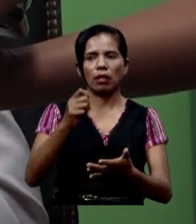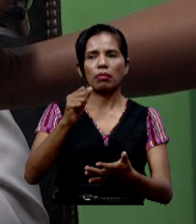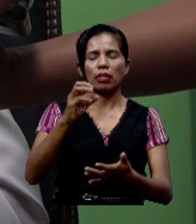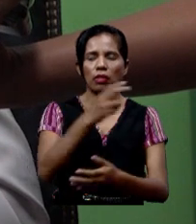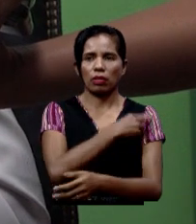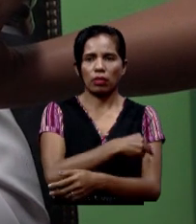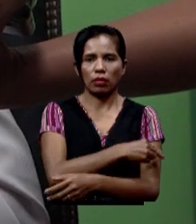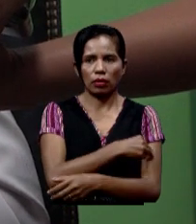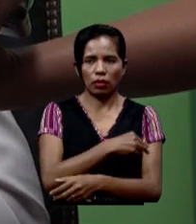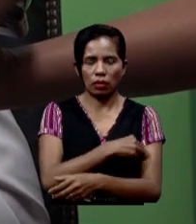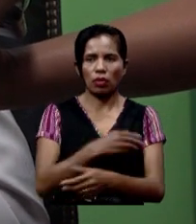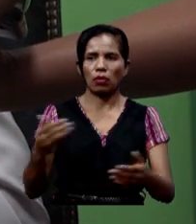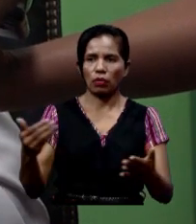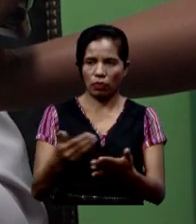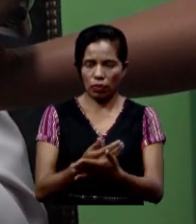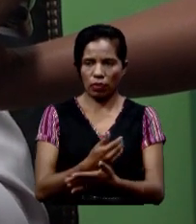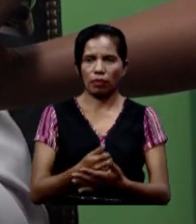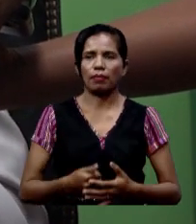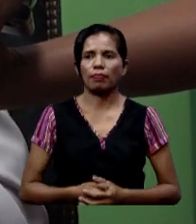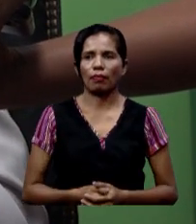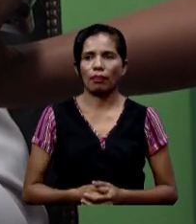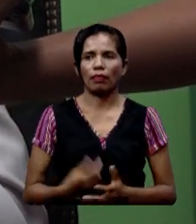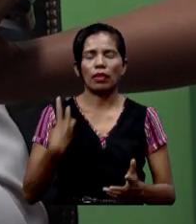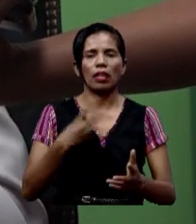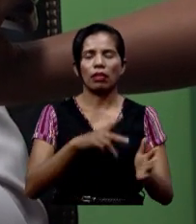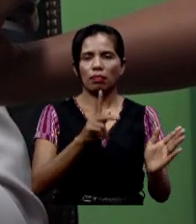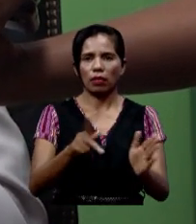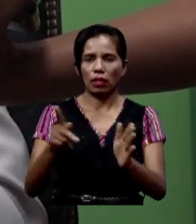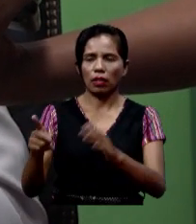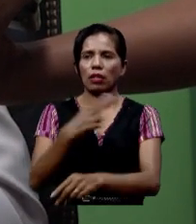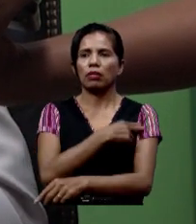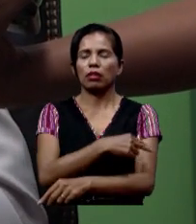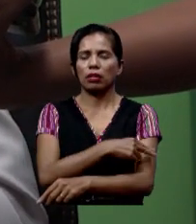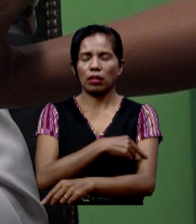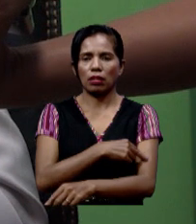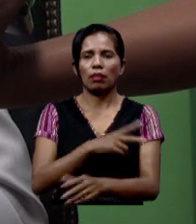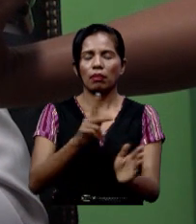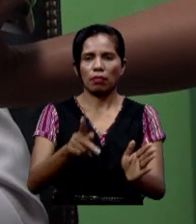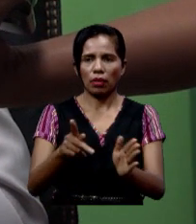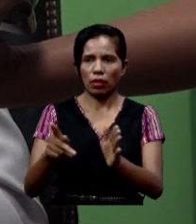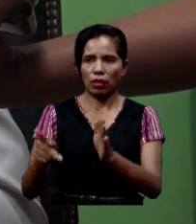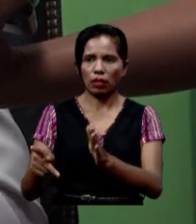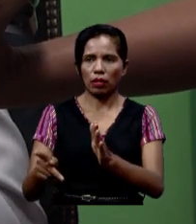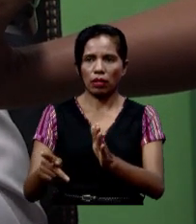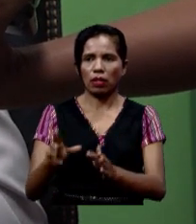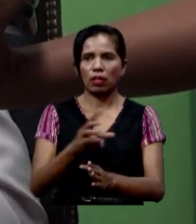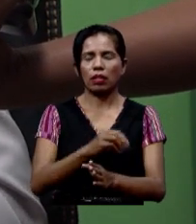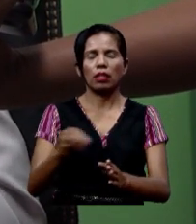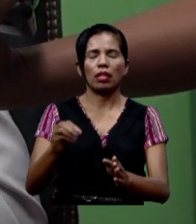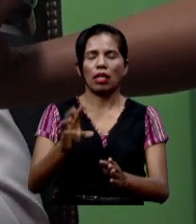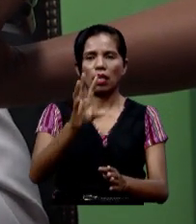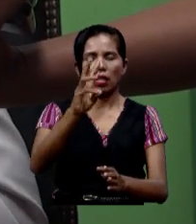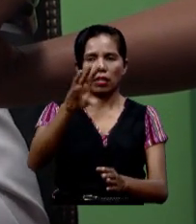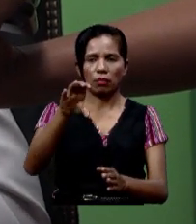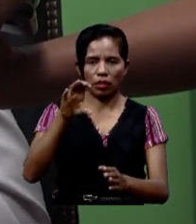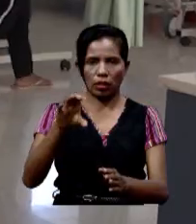hospital fru ne ne. Ne ma ita ne planu ne hospital ne planu ne ne ia 600 kama ne. Ata